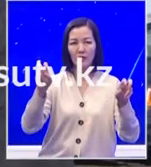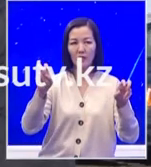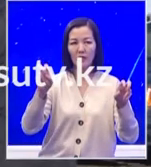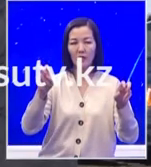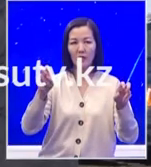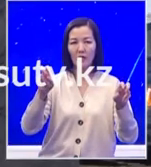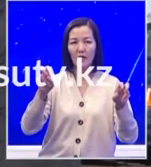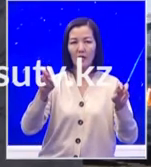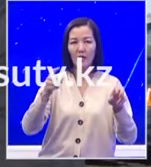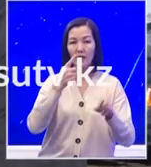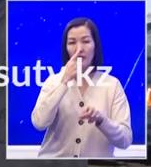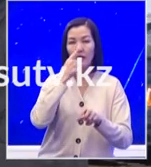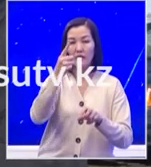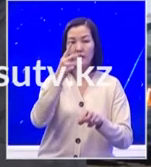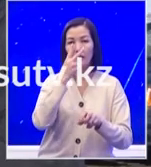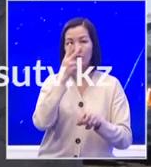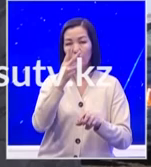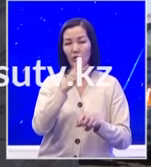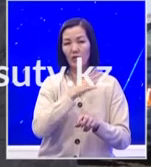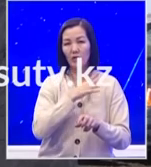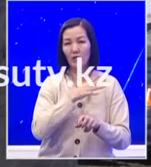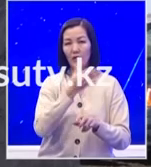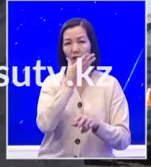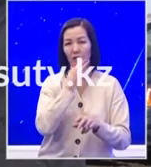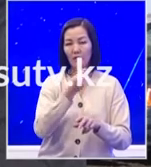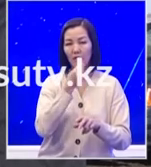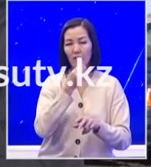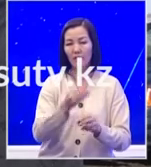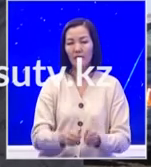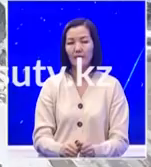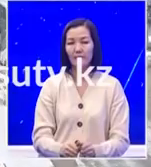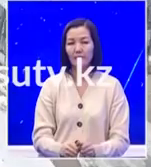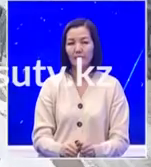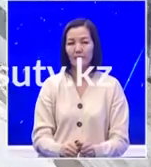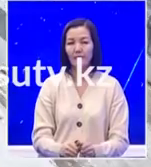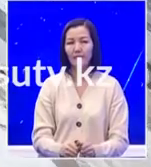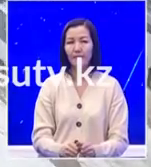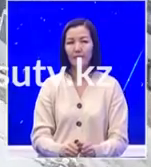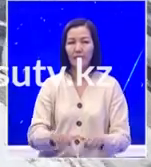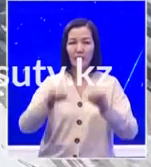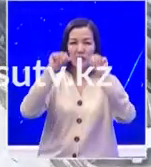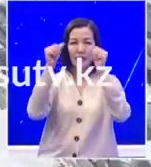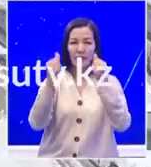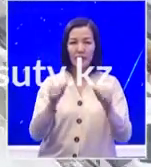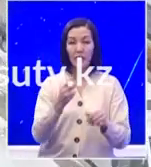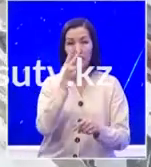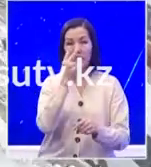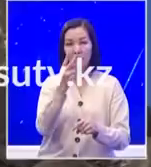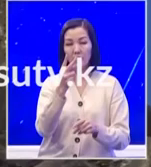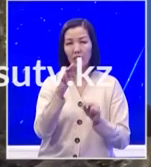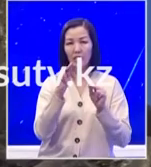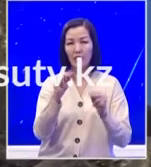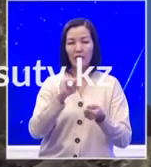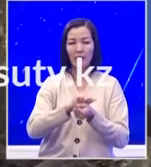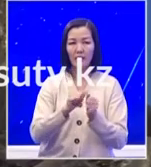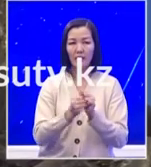Композициялық негіз алыстан мен мұнарлатып көретіндей көрер көзге жақсы бір сипат береді деп ойлаймын. Ескерткіш алыстан мен мұндалап тұр. Тас